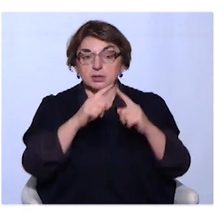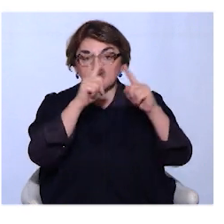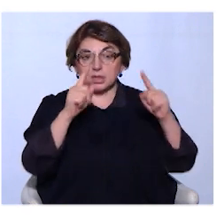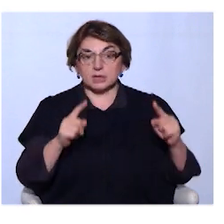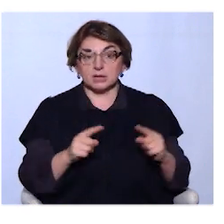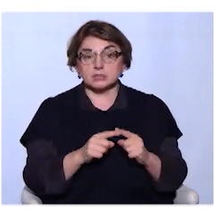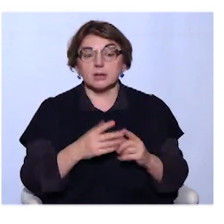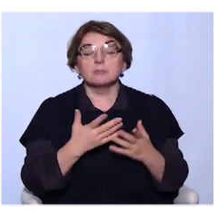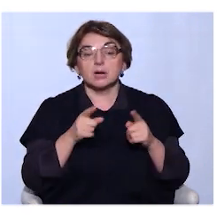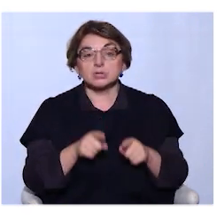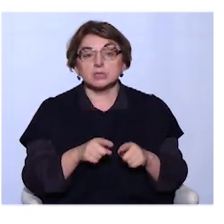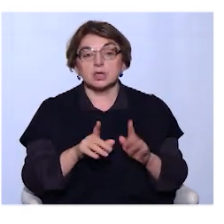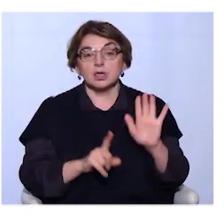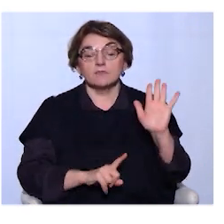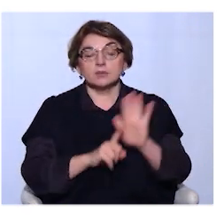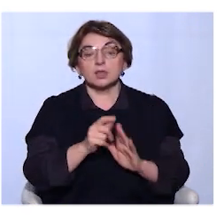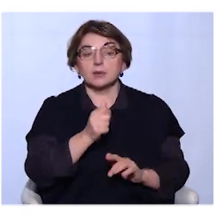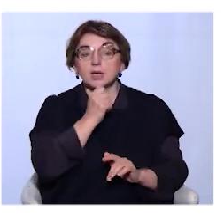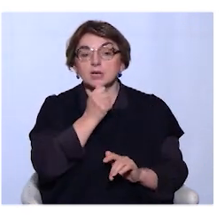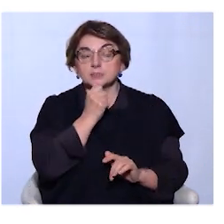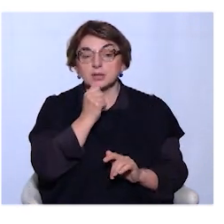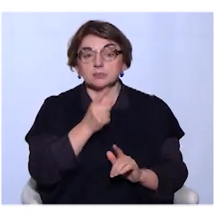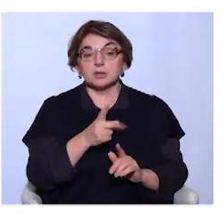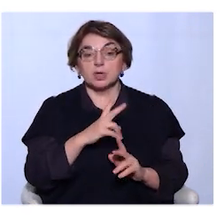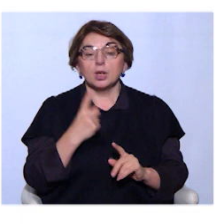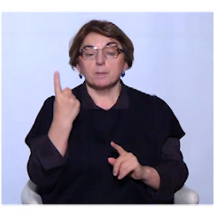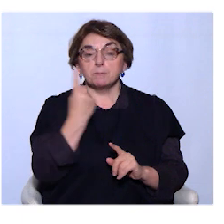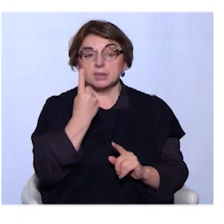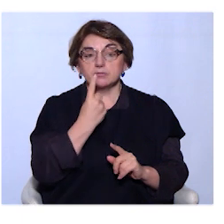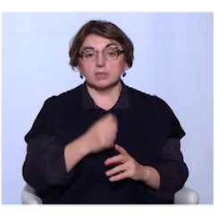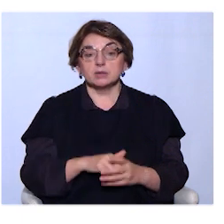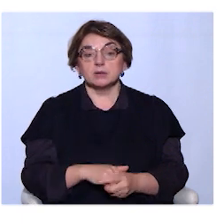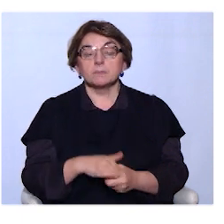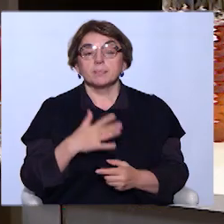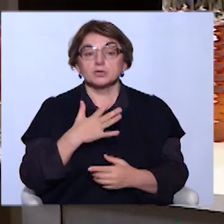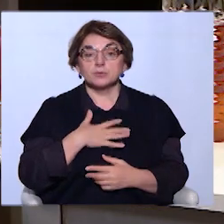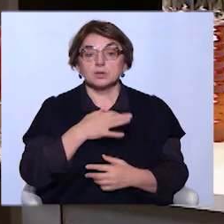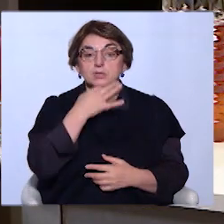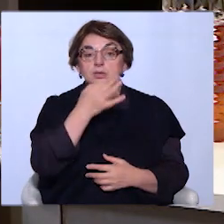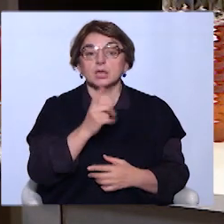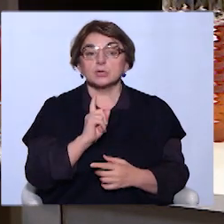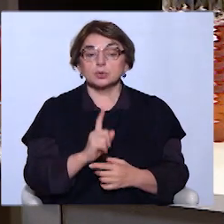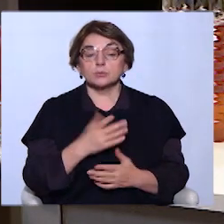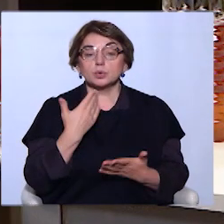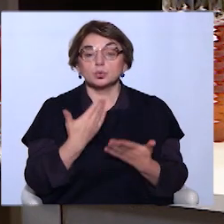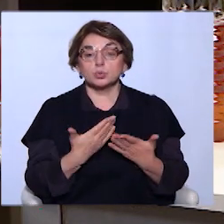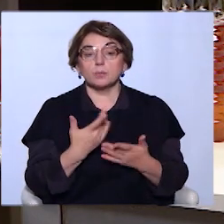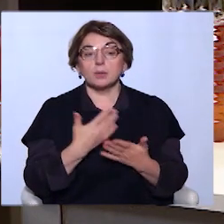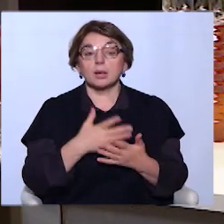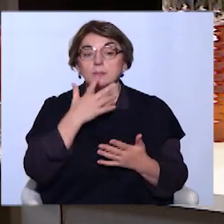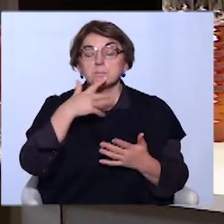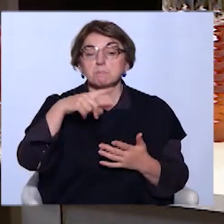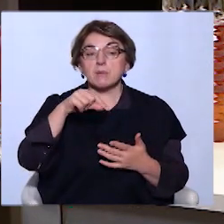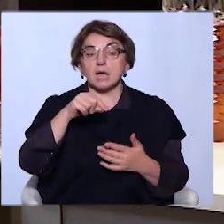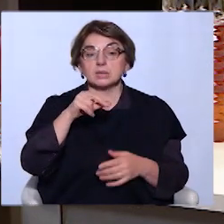ეკრანს. მაშ ასე ვიწყებთ ექსპერიმენტს. ექსპერიმენტი ნომერი პირველი. ჩვენ ვთქვით, რომ თუ მაგალითად